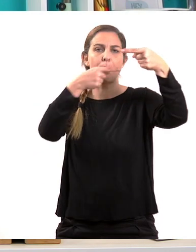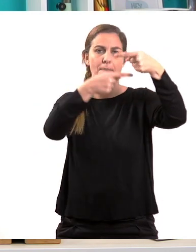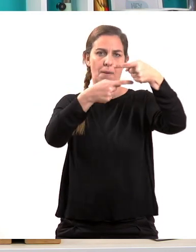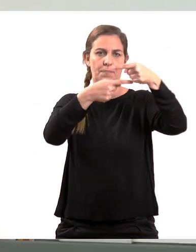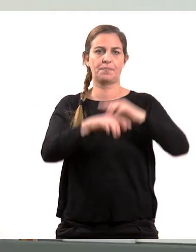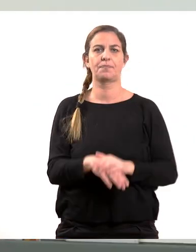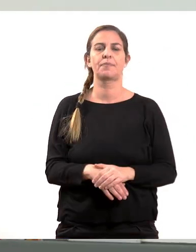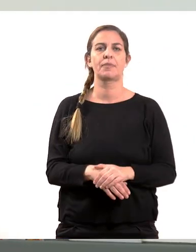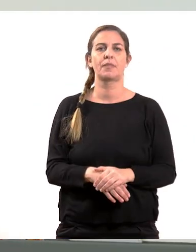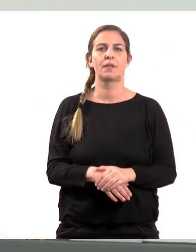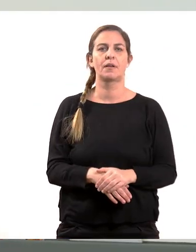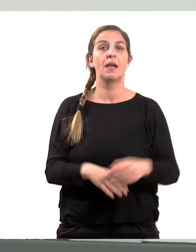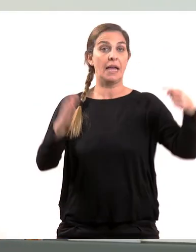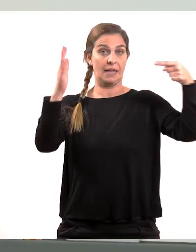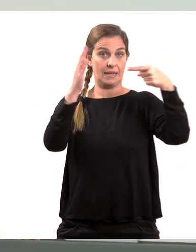Ξαναγράφουμε.